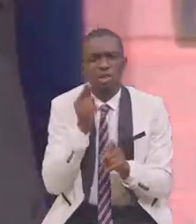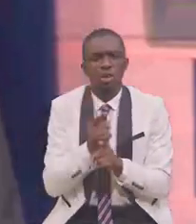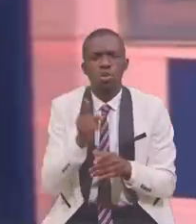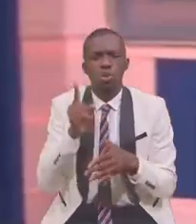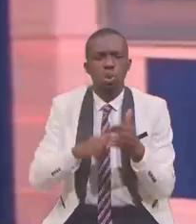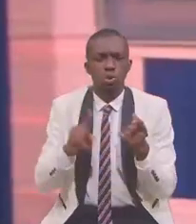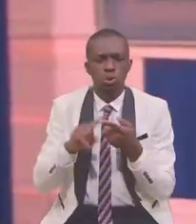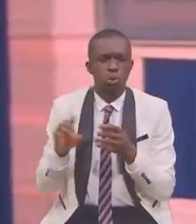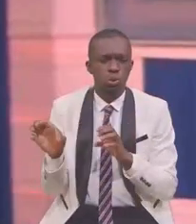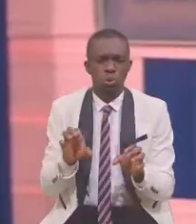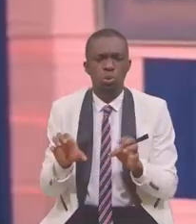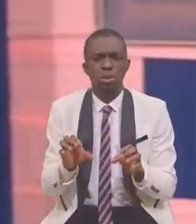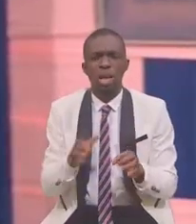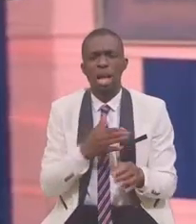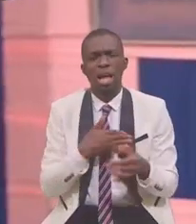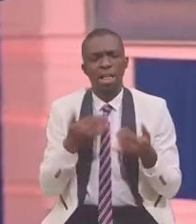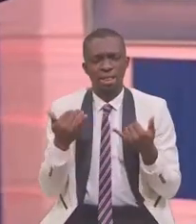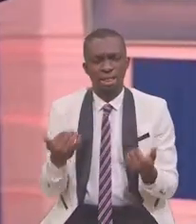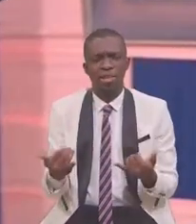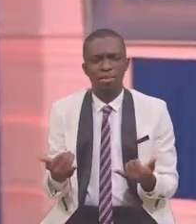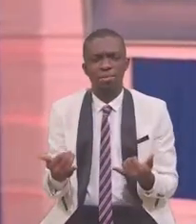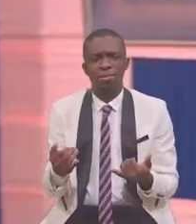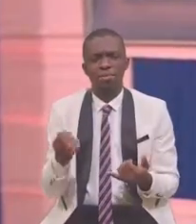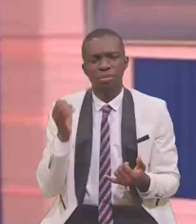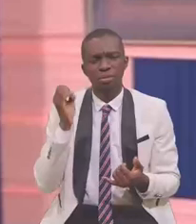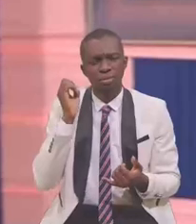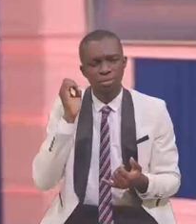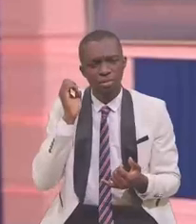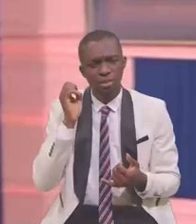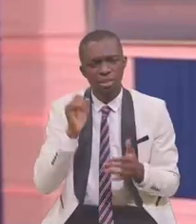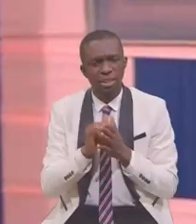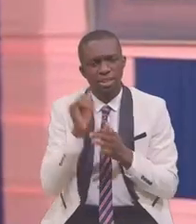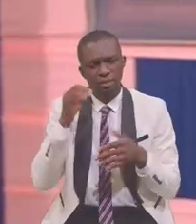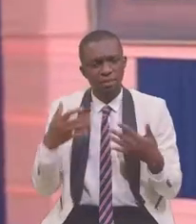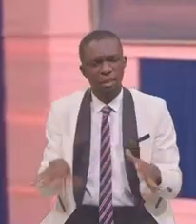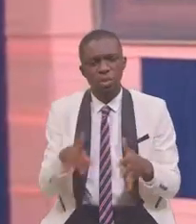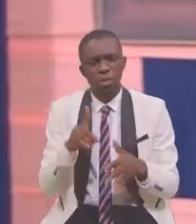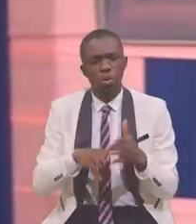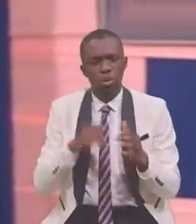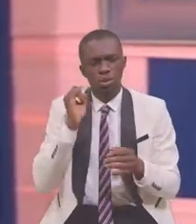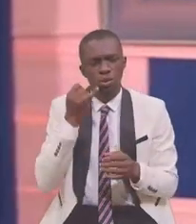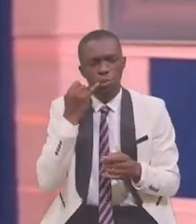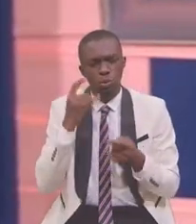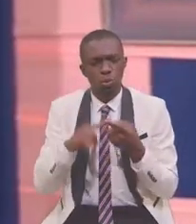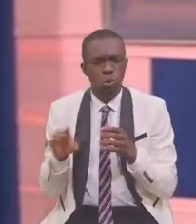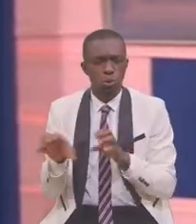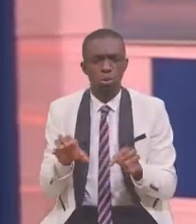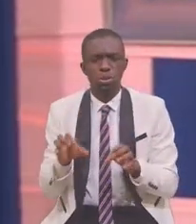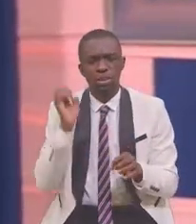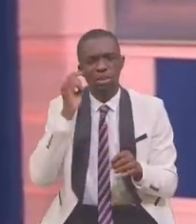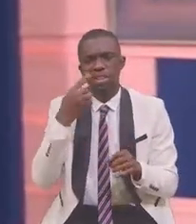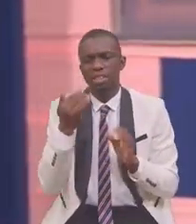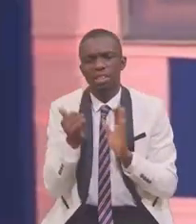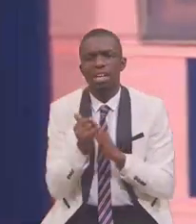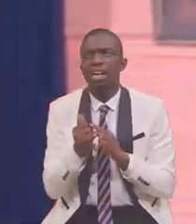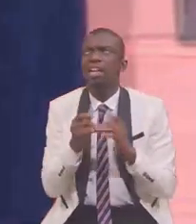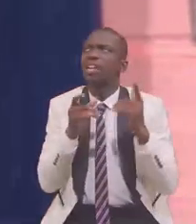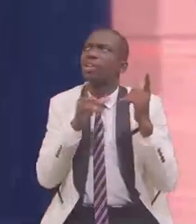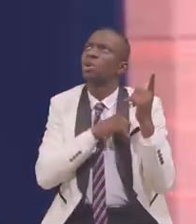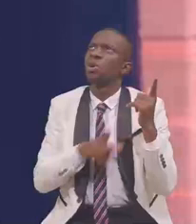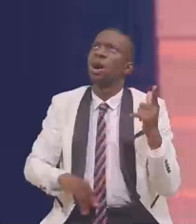maintenant qu'il savait qu'il a achevé ce qu'il devait faire, il a dit, et maintenant je vais à toi, dans sa prière. Vous devez